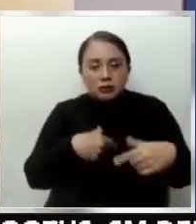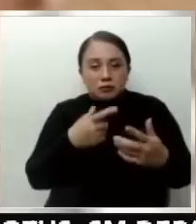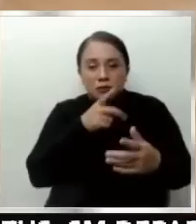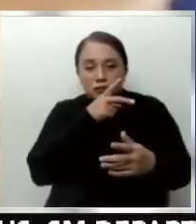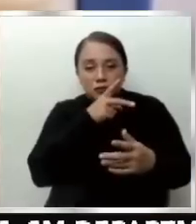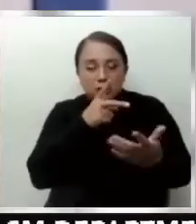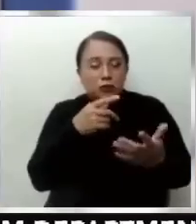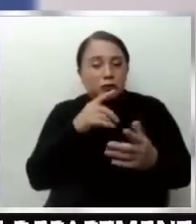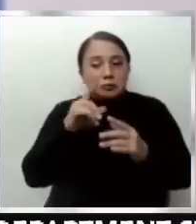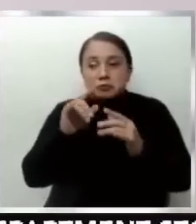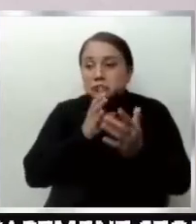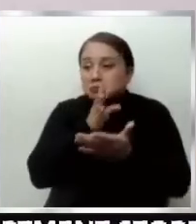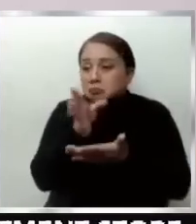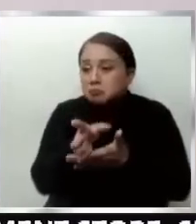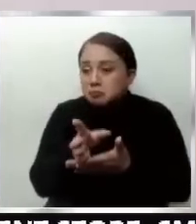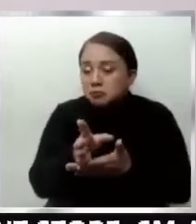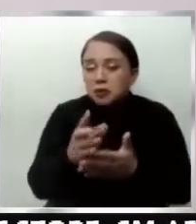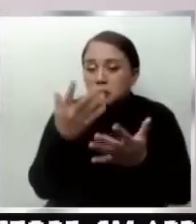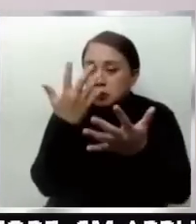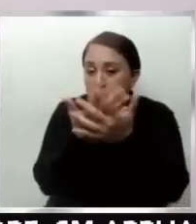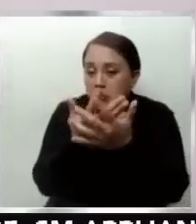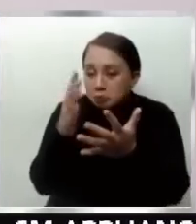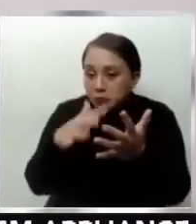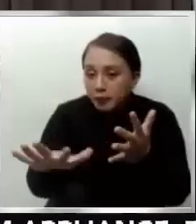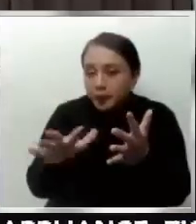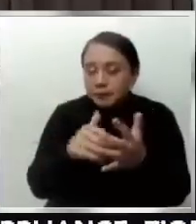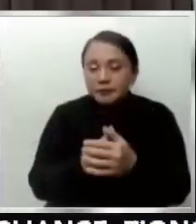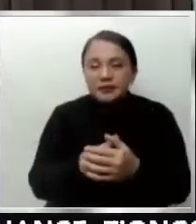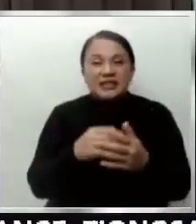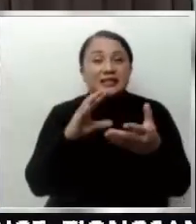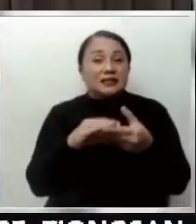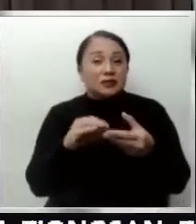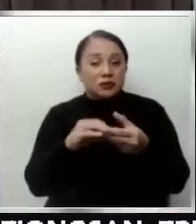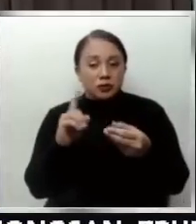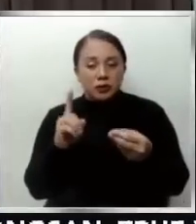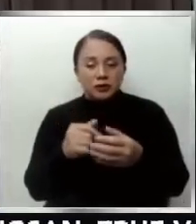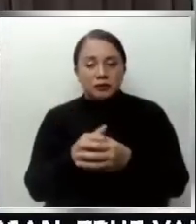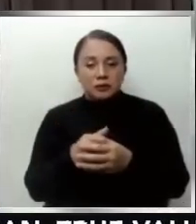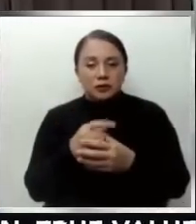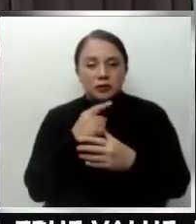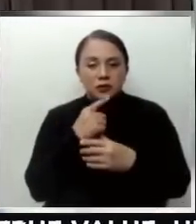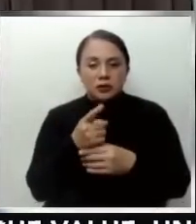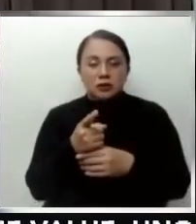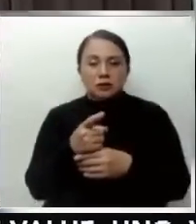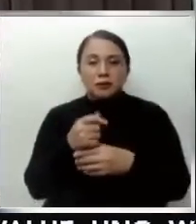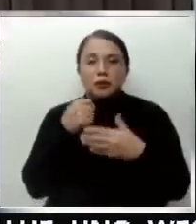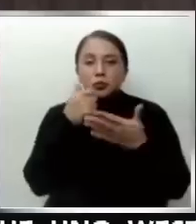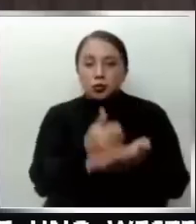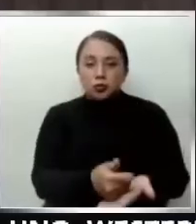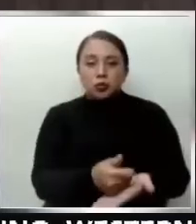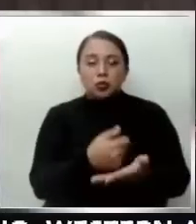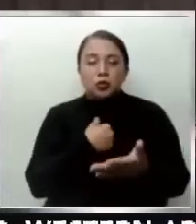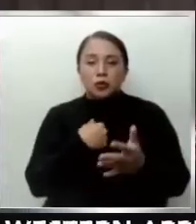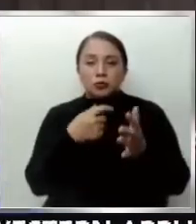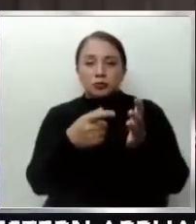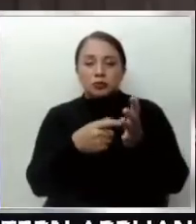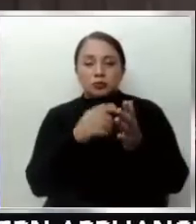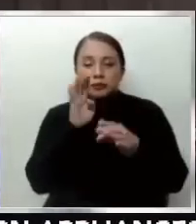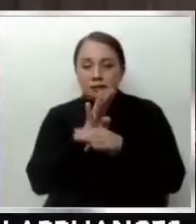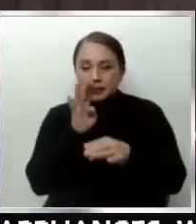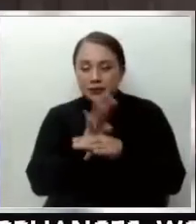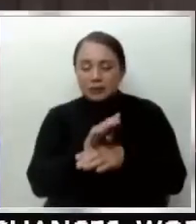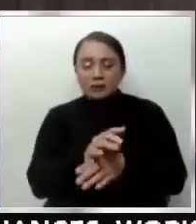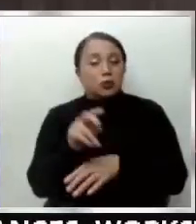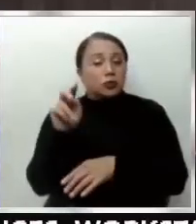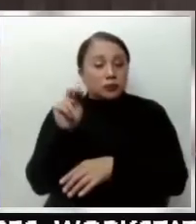bisitahin sa Det facility sa kwento rin po nila talagang tubong lugaw kagda po mong negosyo kailangan po nating